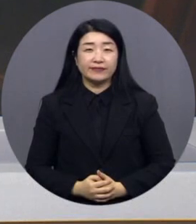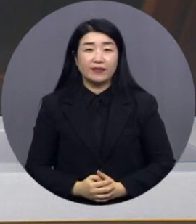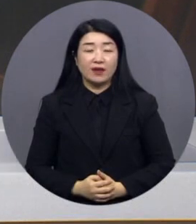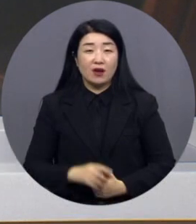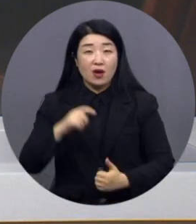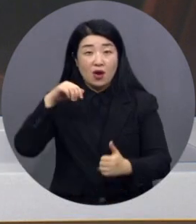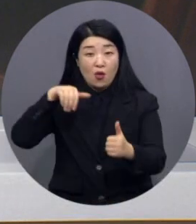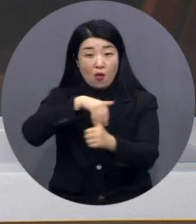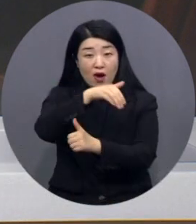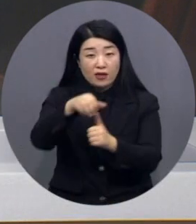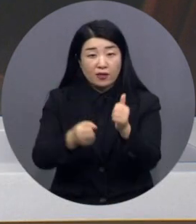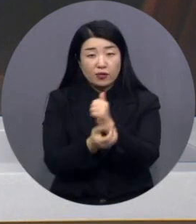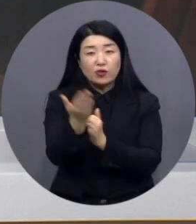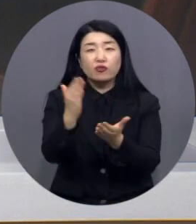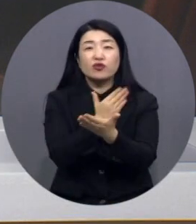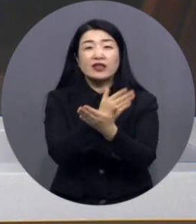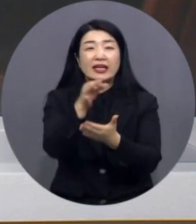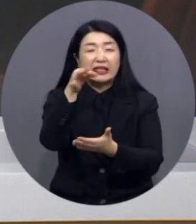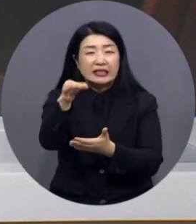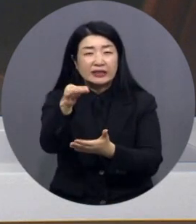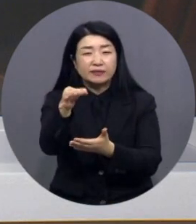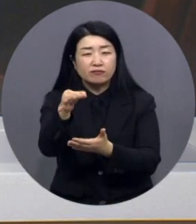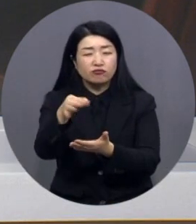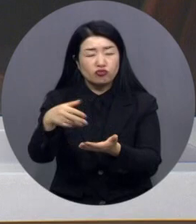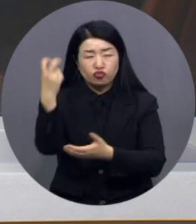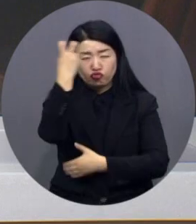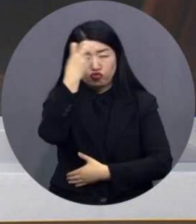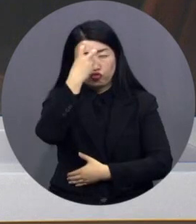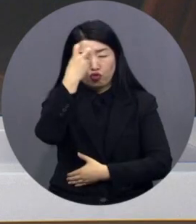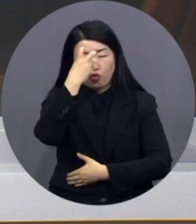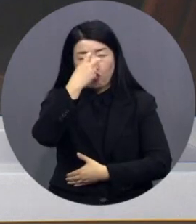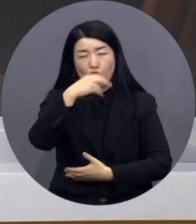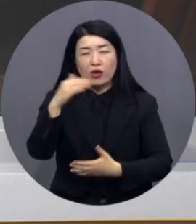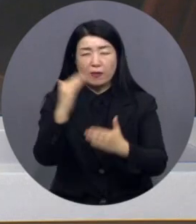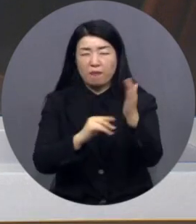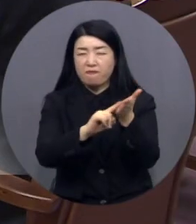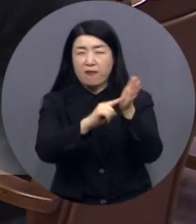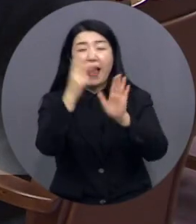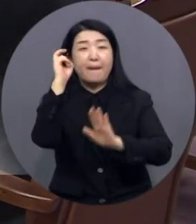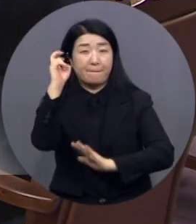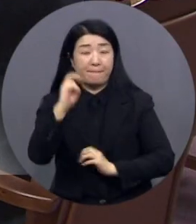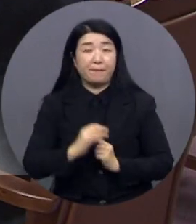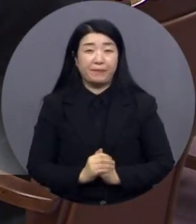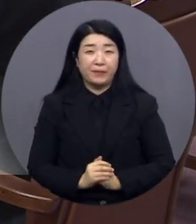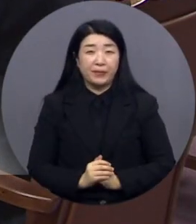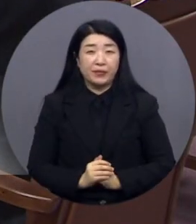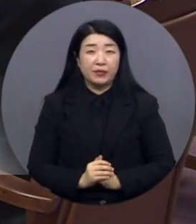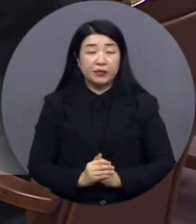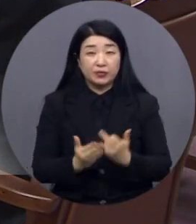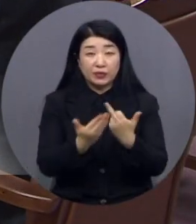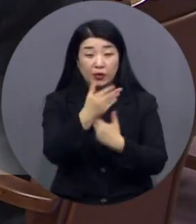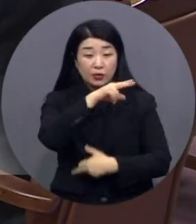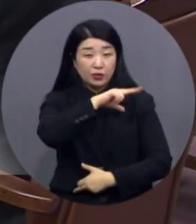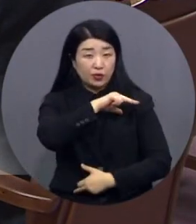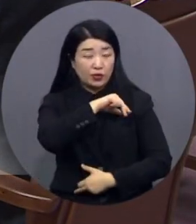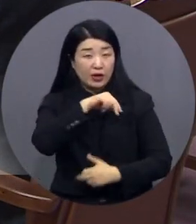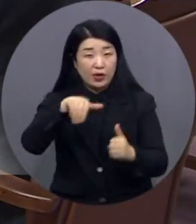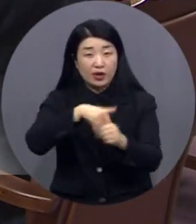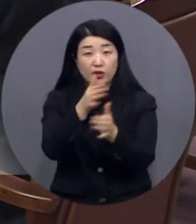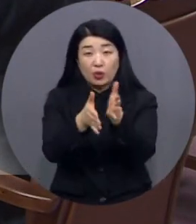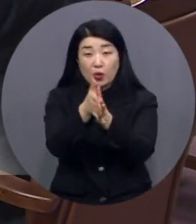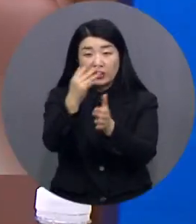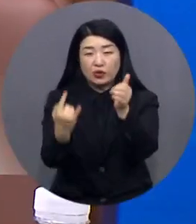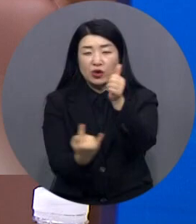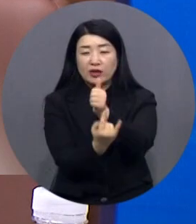환경 보전 분담금 도입을 위한 용역 결과가 조만간 공개될 것으로 보입니다 제주도 의회 환경도시